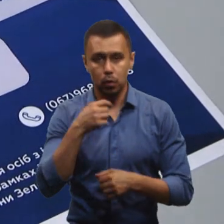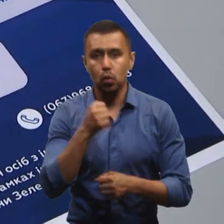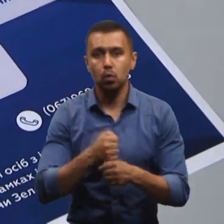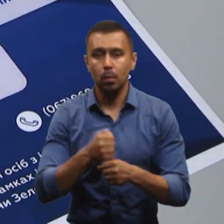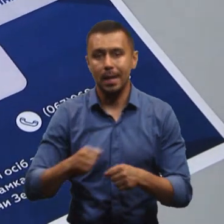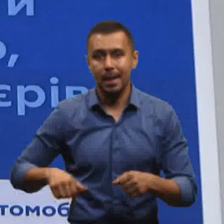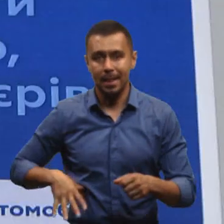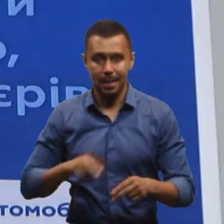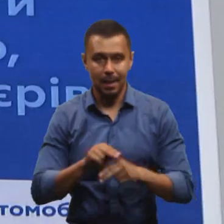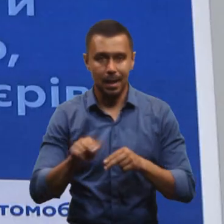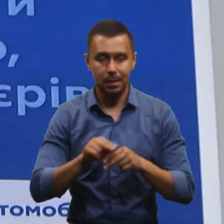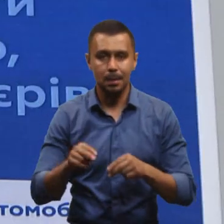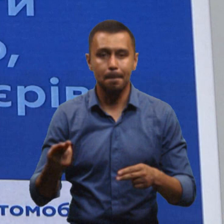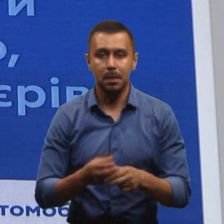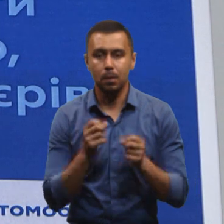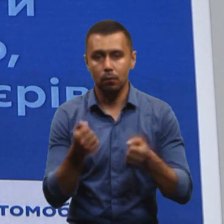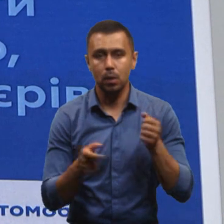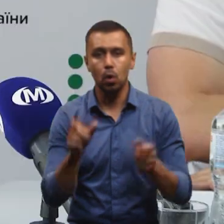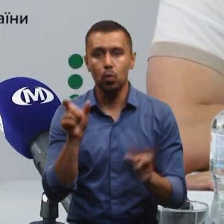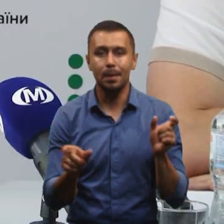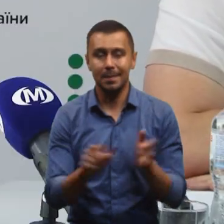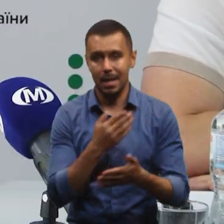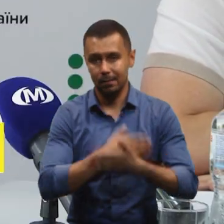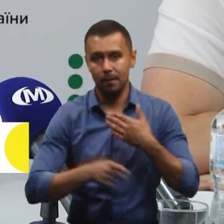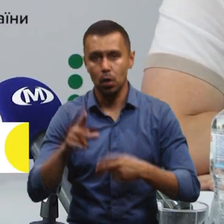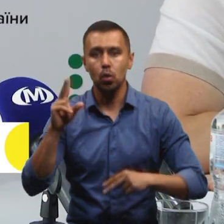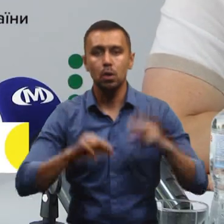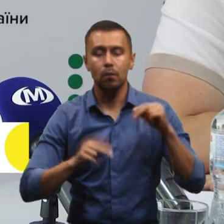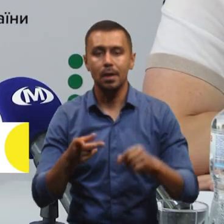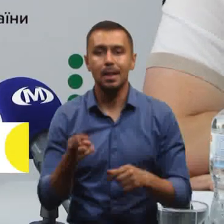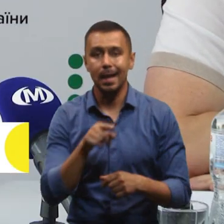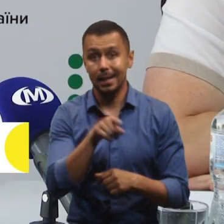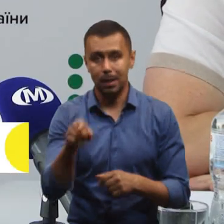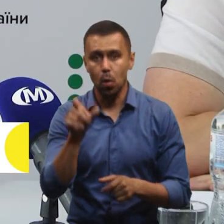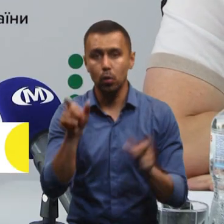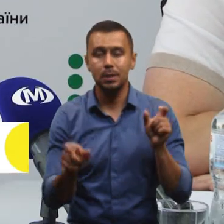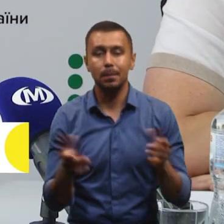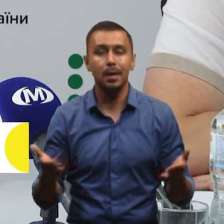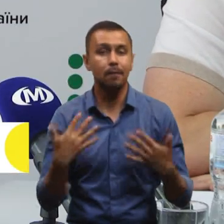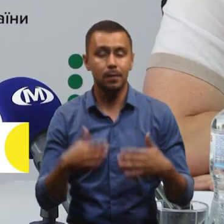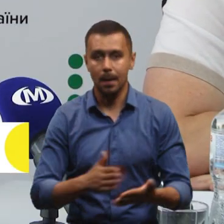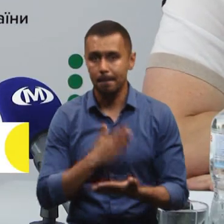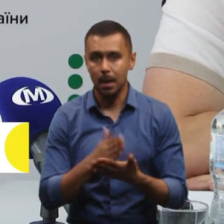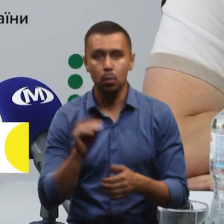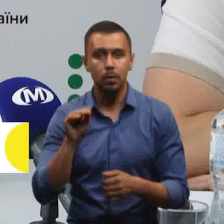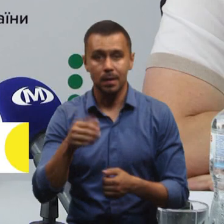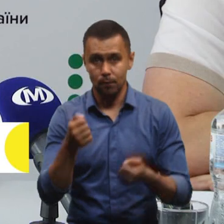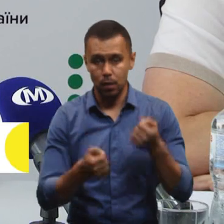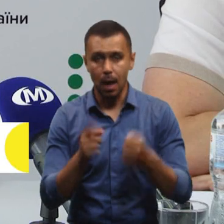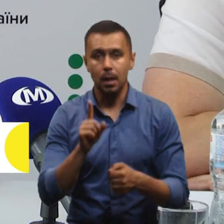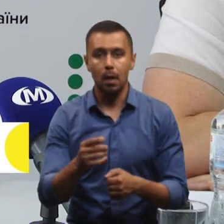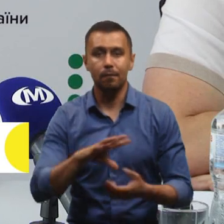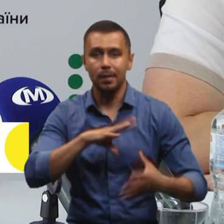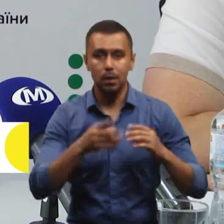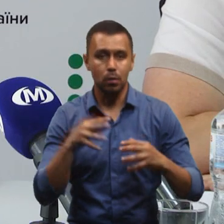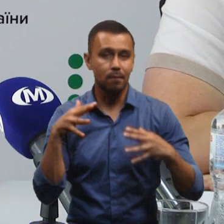розроблений тренінг з безпечного водіння людям з інвалідністю. Він розрахований для тих осіб, які вже мають посвідчення водія, але